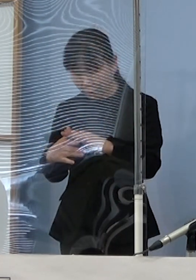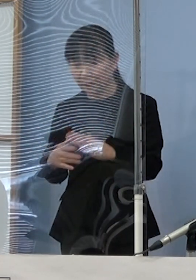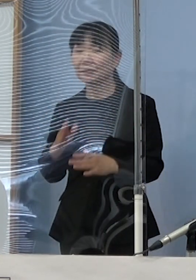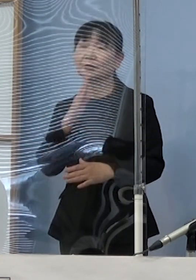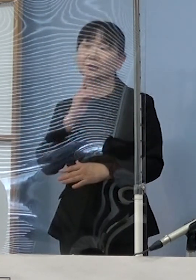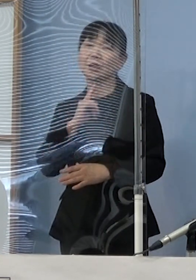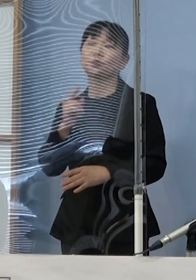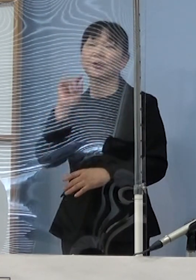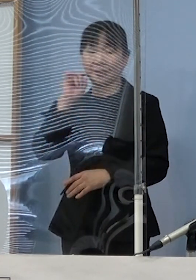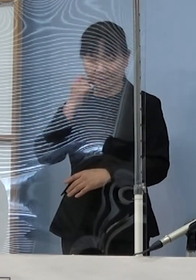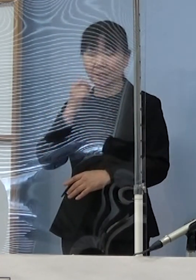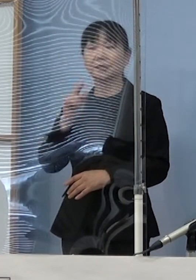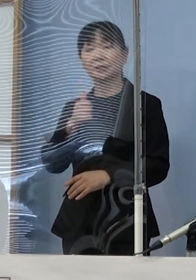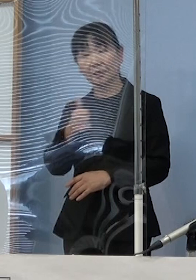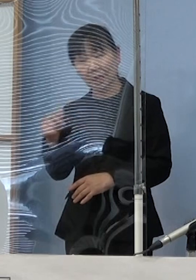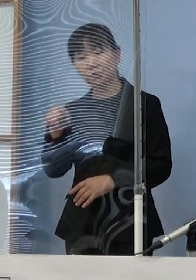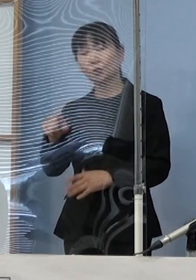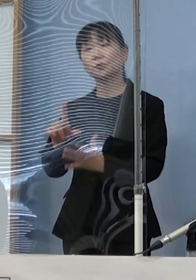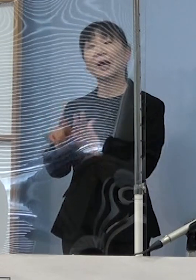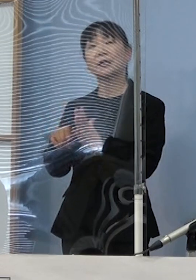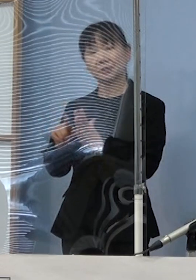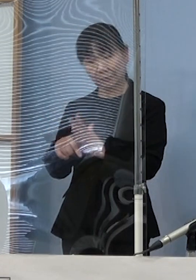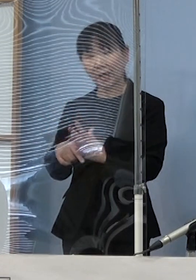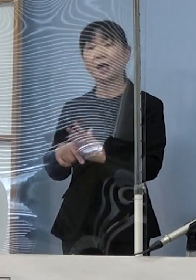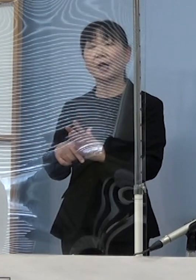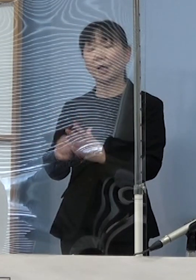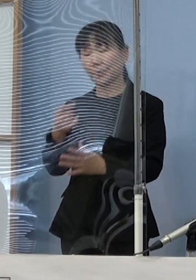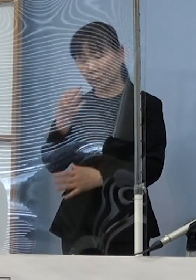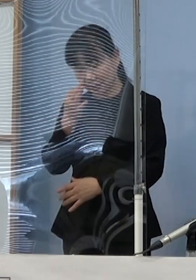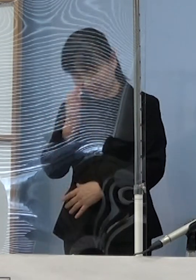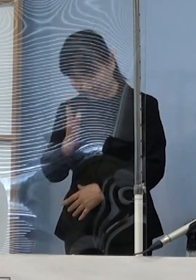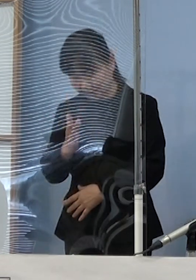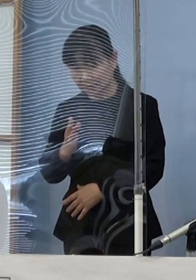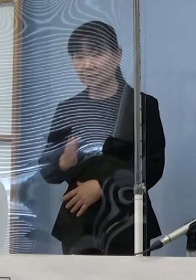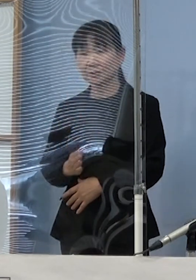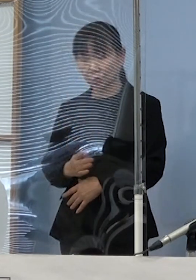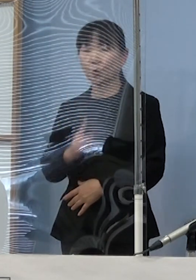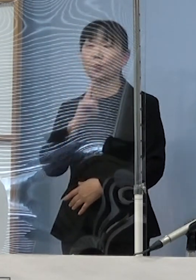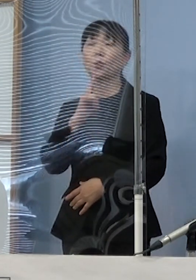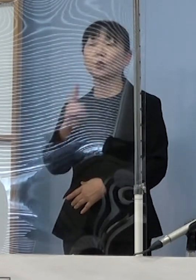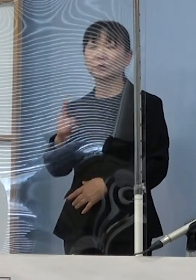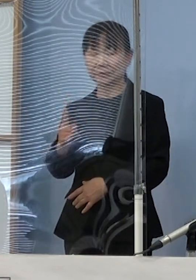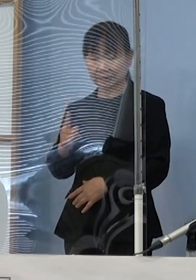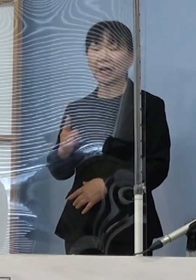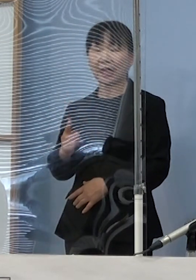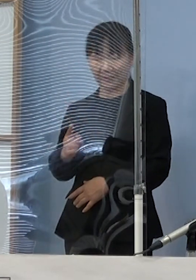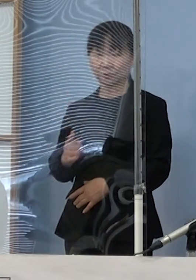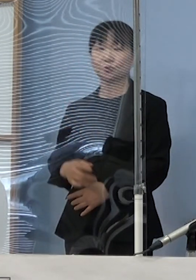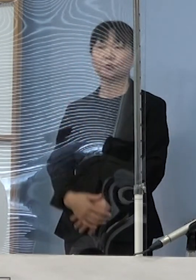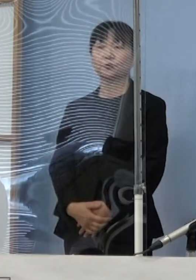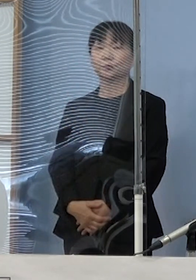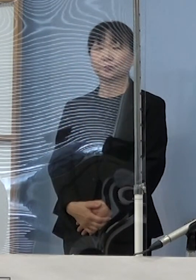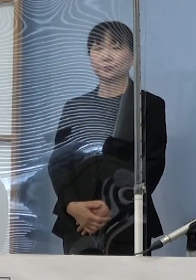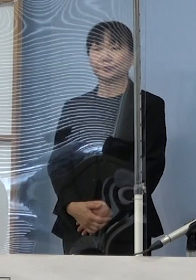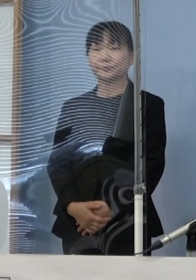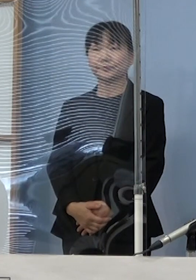確かに言えるということだったら、そうした場合については申し上げますね。このように申し上げた